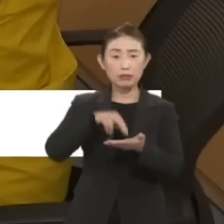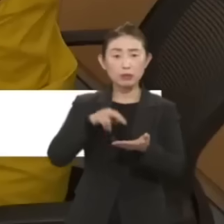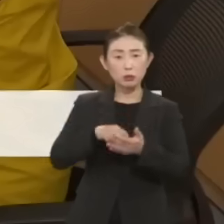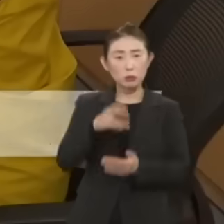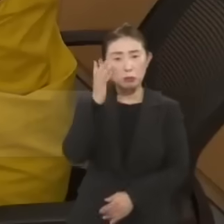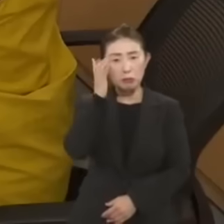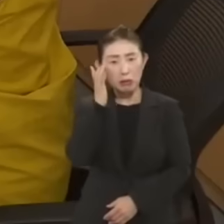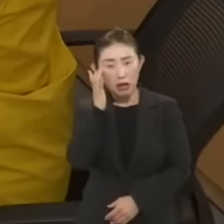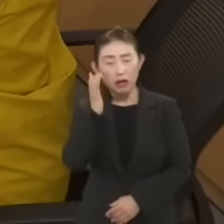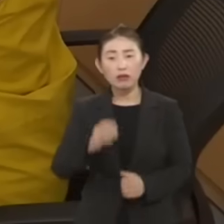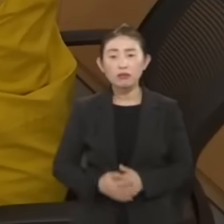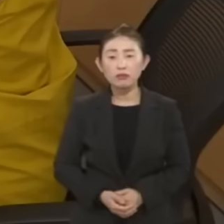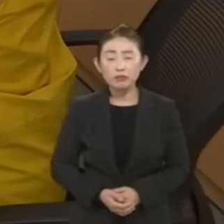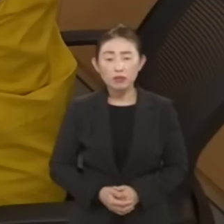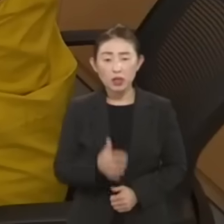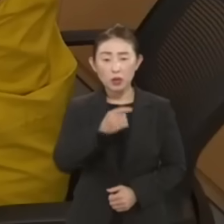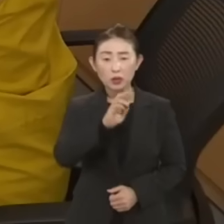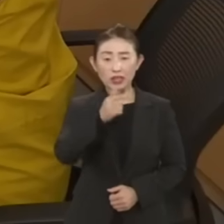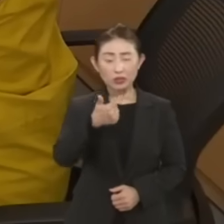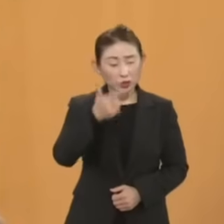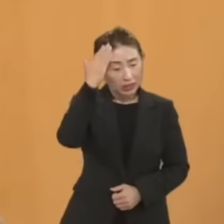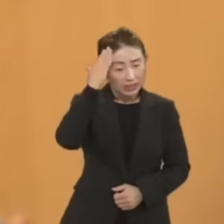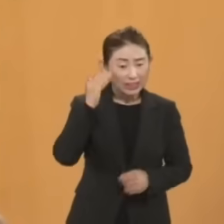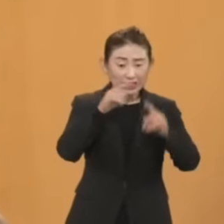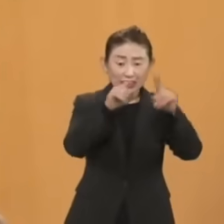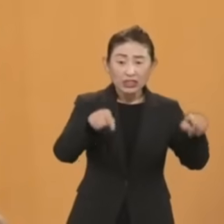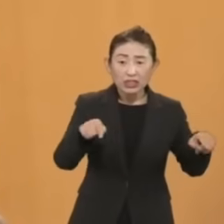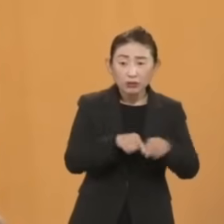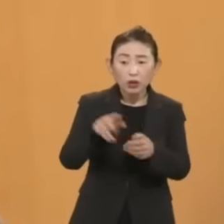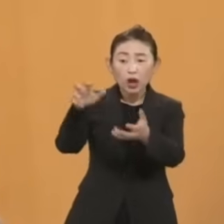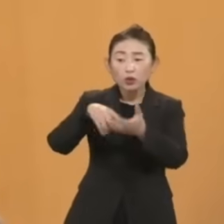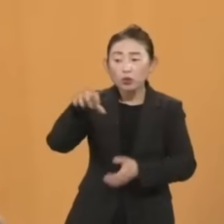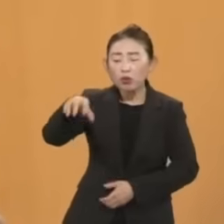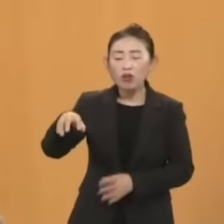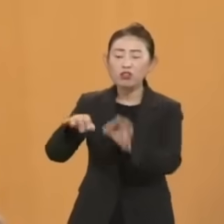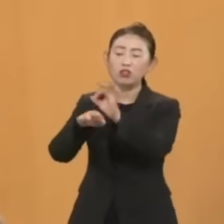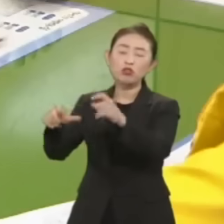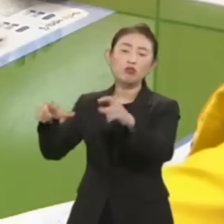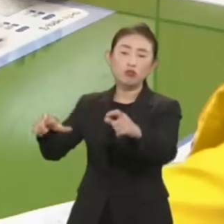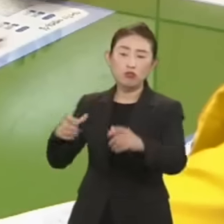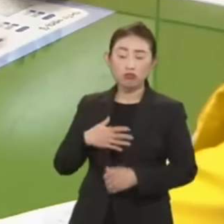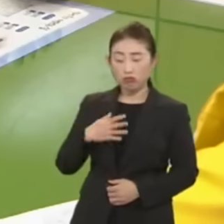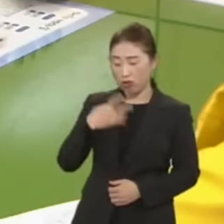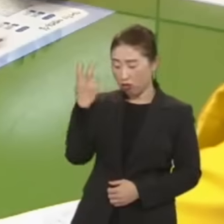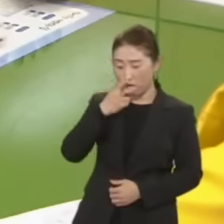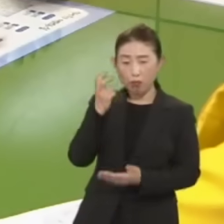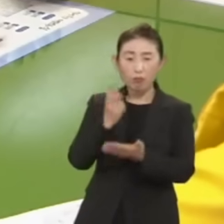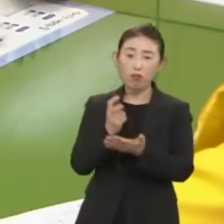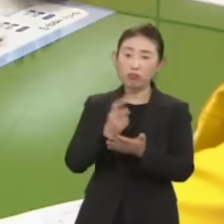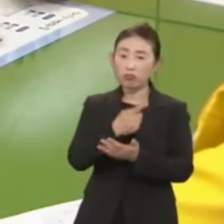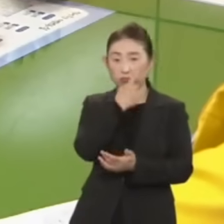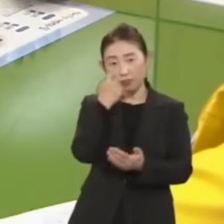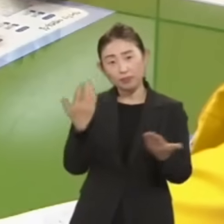입장입니다. 광천김 원료 대부분을 서천군에서 가져오기 때문에 관리할 법적 근거가 없다는